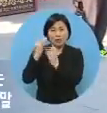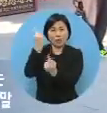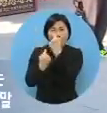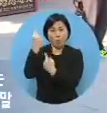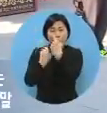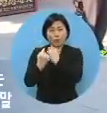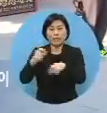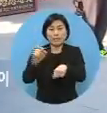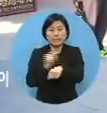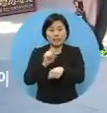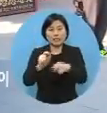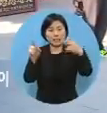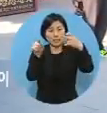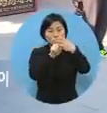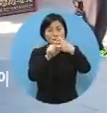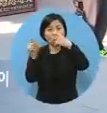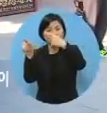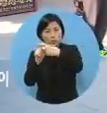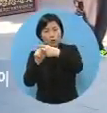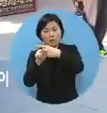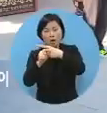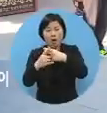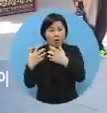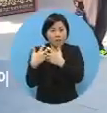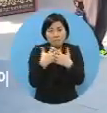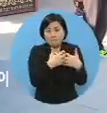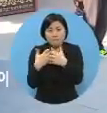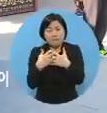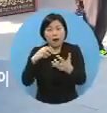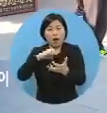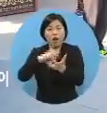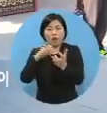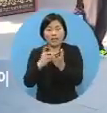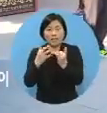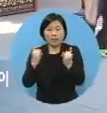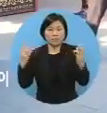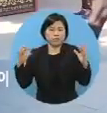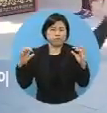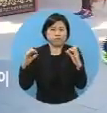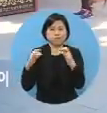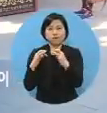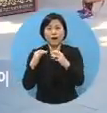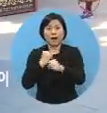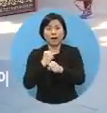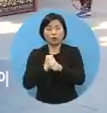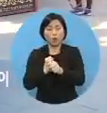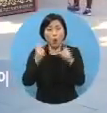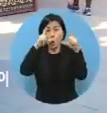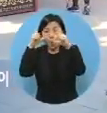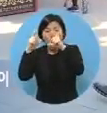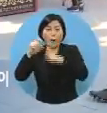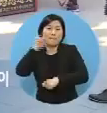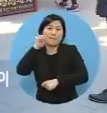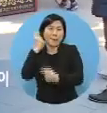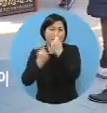찾으시고요. 특히 연말 연시에는 여기가 발 디딜 틈이 없이 사람들로 붐비는 곳이며 사진작가들이 즐겨